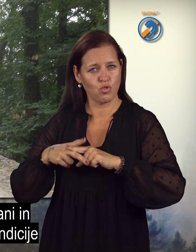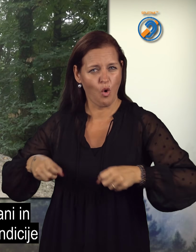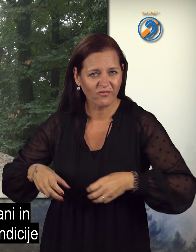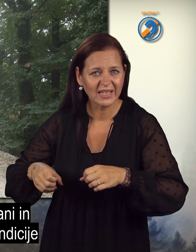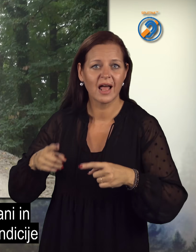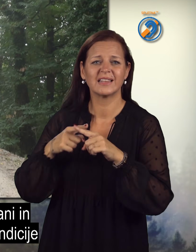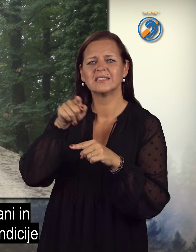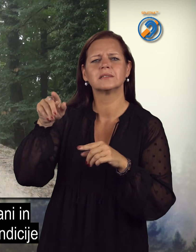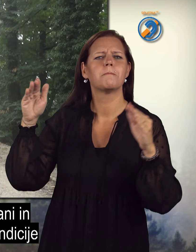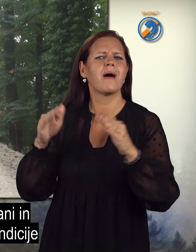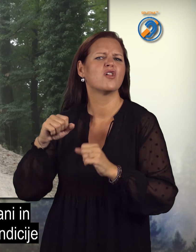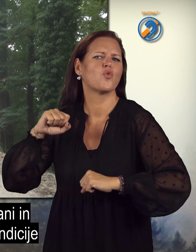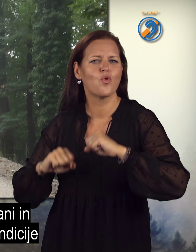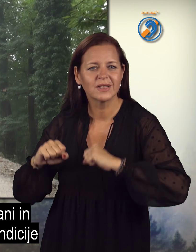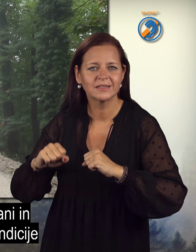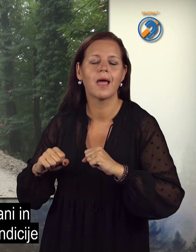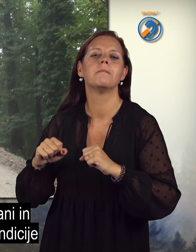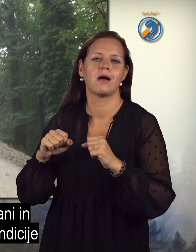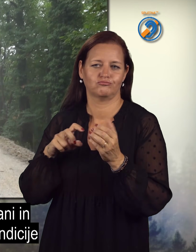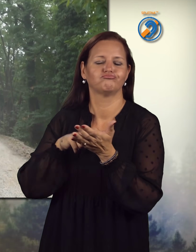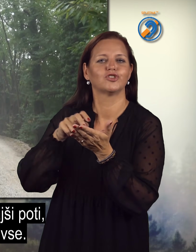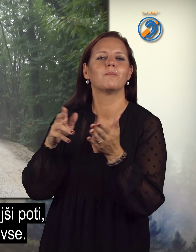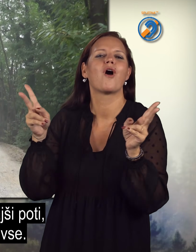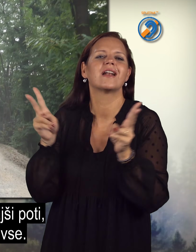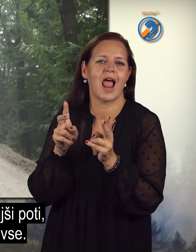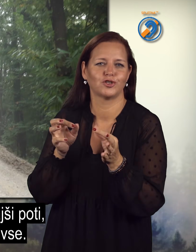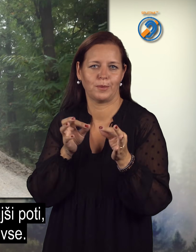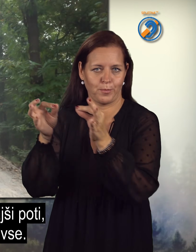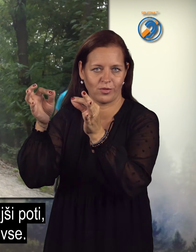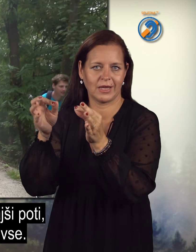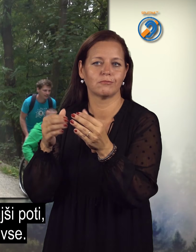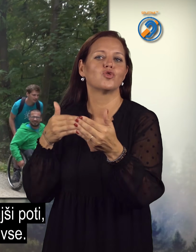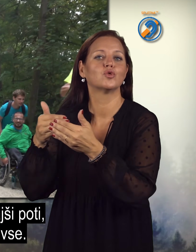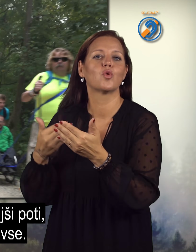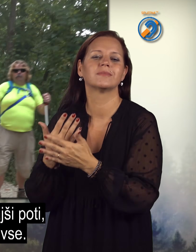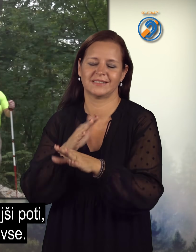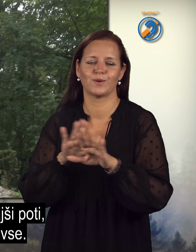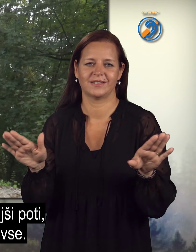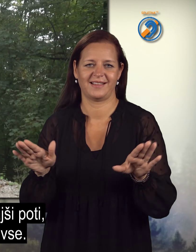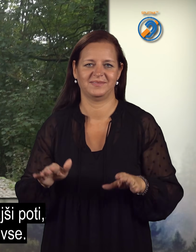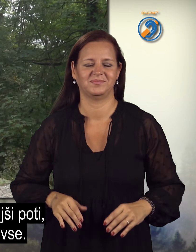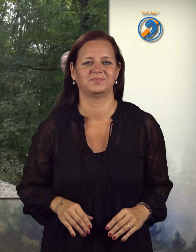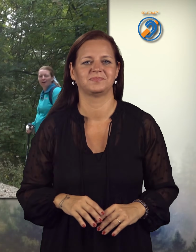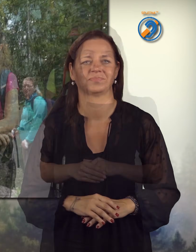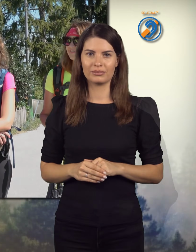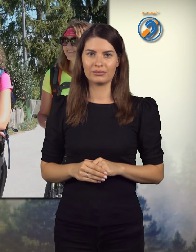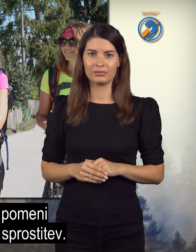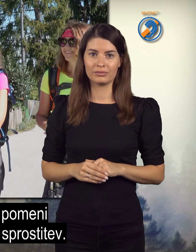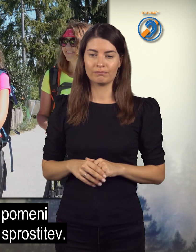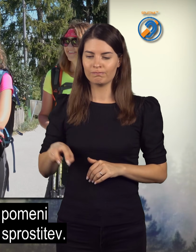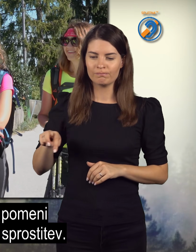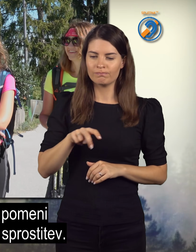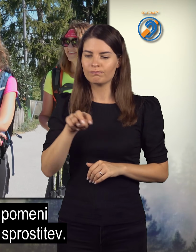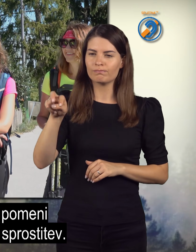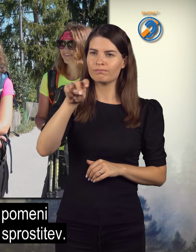Gibalno ovirani in tisti z manj kondicije pa so šli po krajši poti, dostopni za vse. Hoja